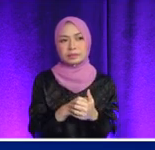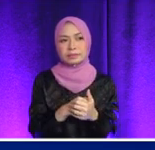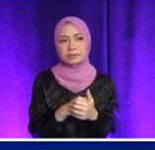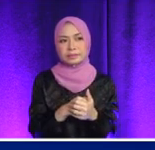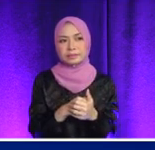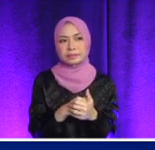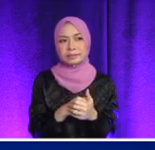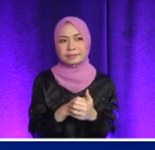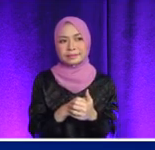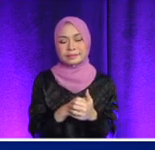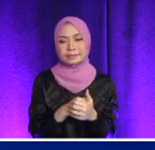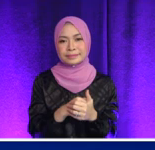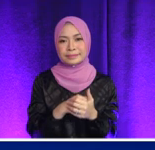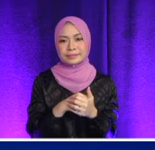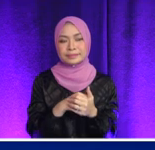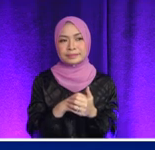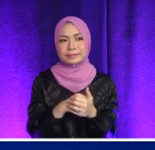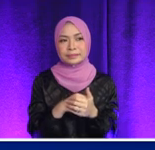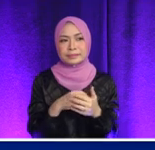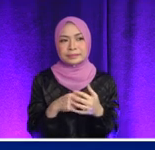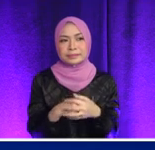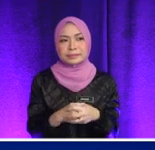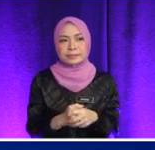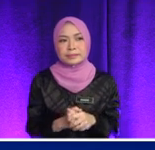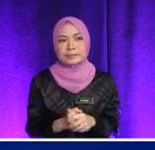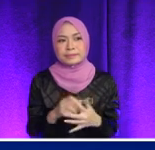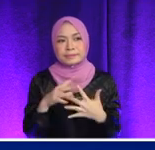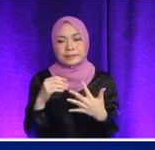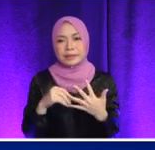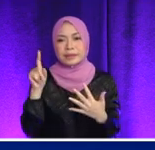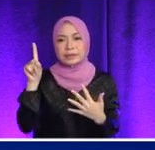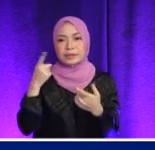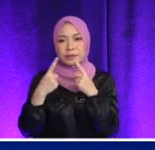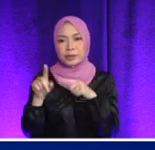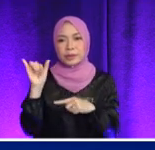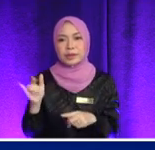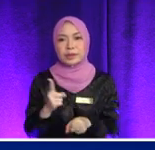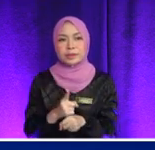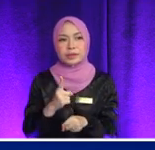kesan emosi dengan bentuk organik di gaya caten yang halus dan teliti oke jawab